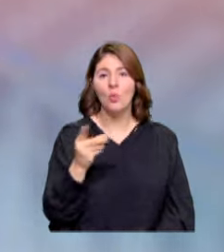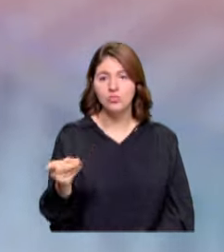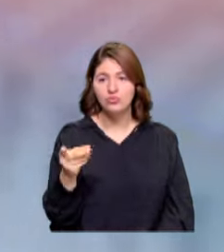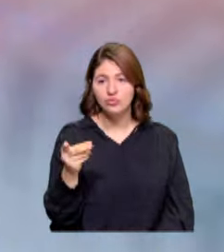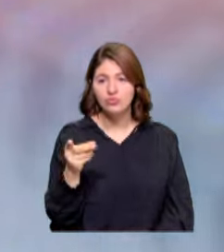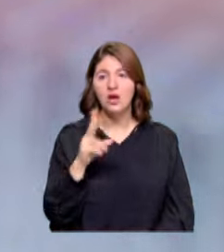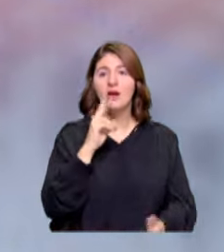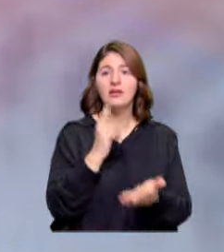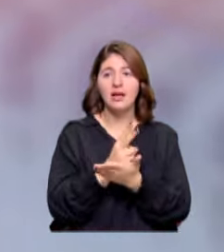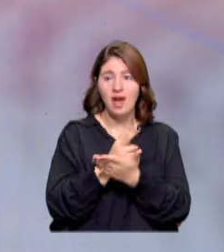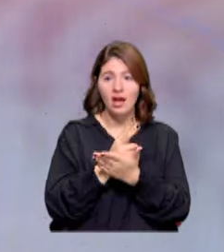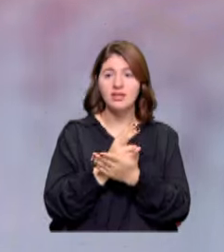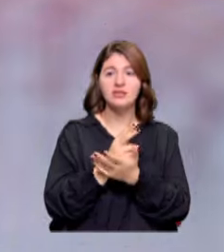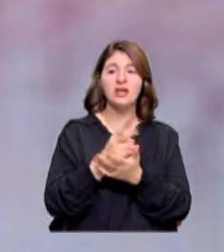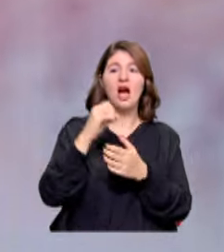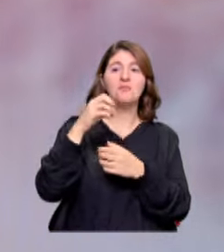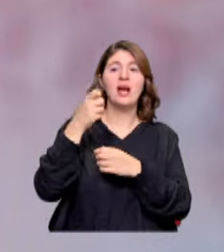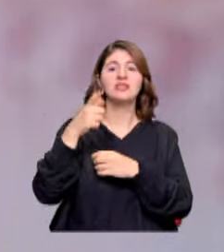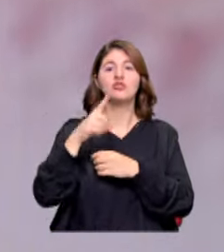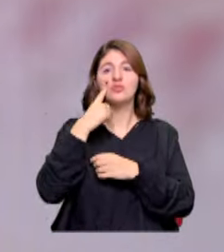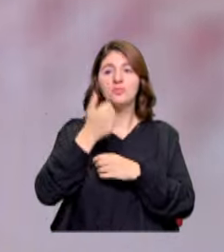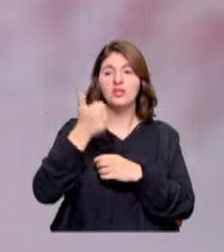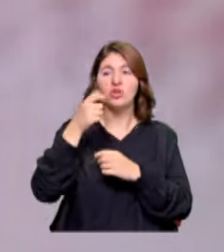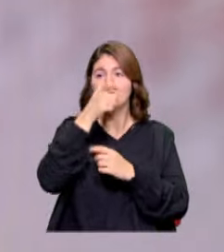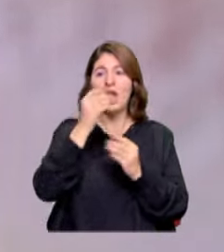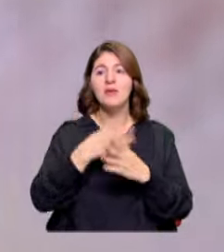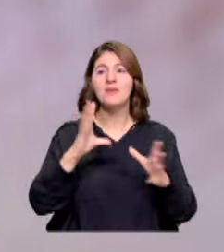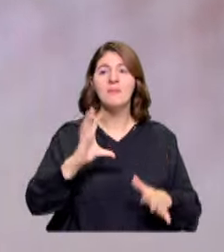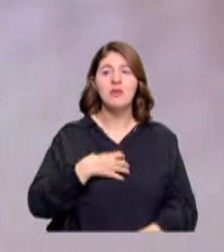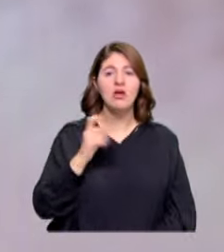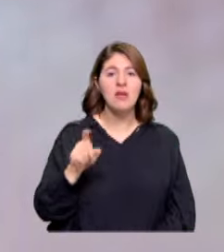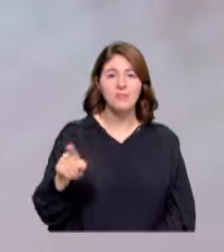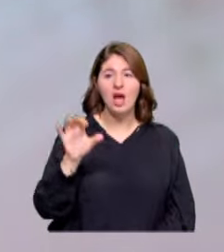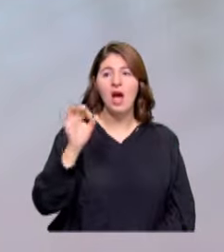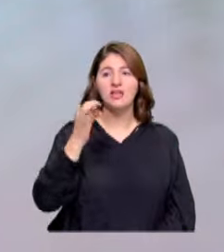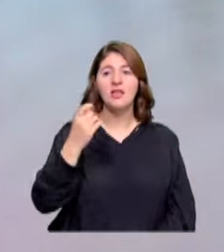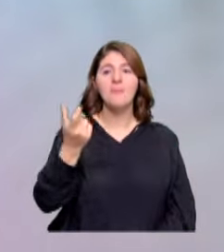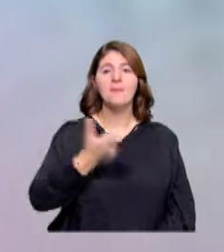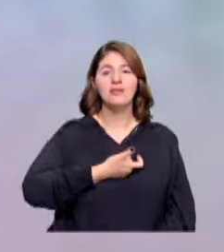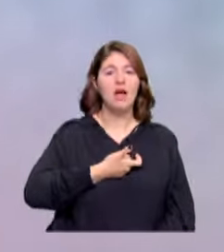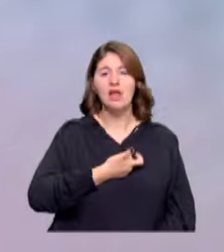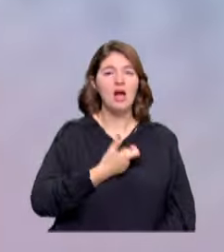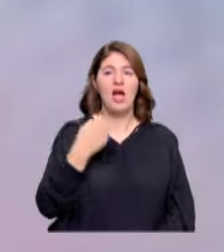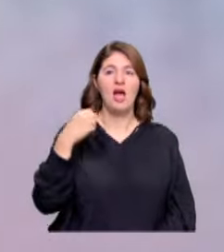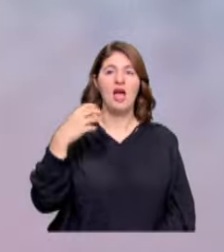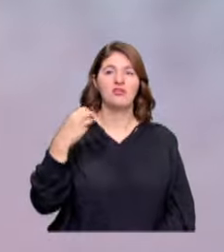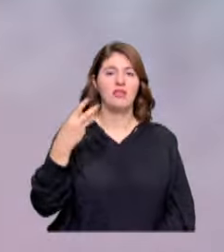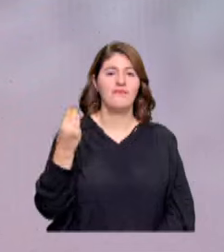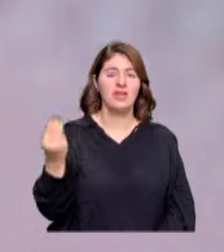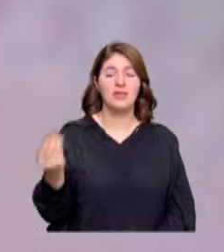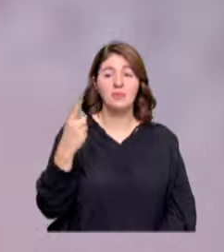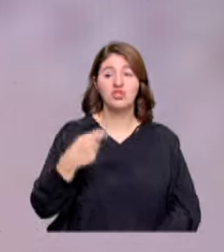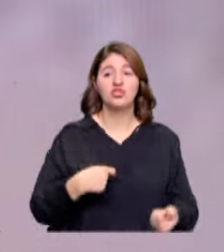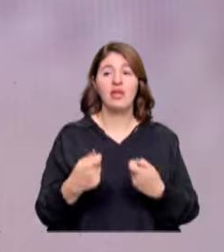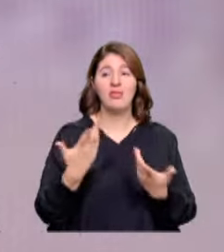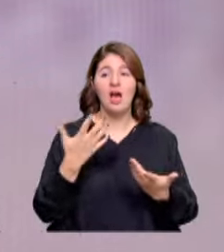gazetesi. Karar AKP'li Cumhurbaşkanı'nı Türkiye'nin en büyük patronu yaptı. Altın madalya Erdoğan'a gitti. Bir şirket